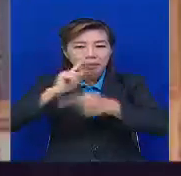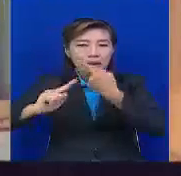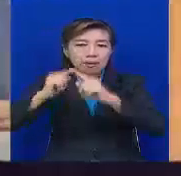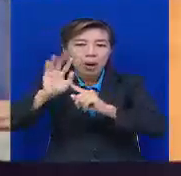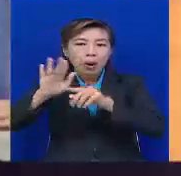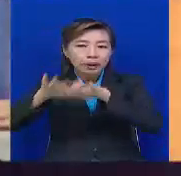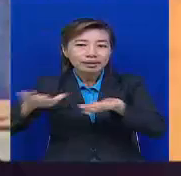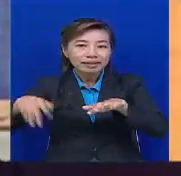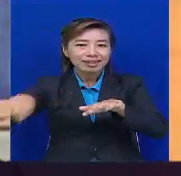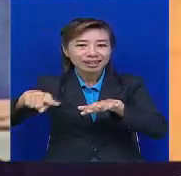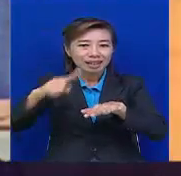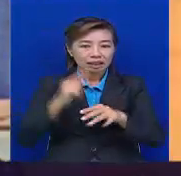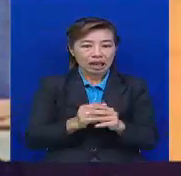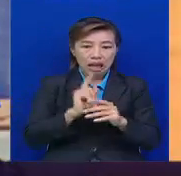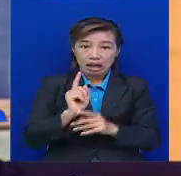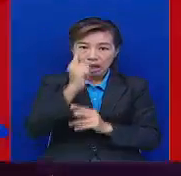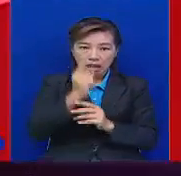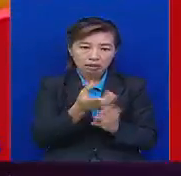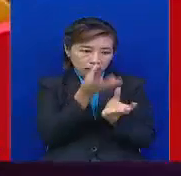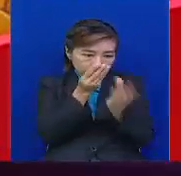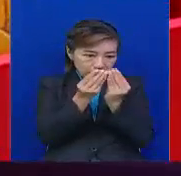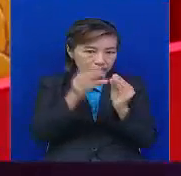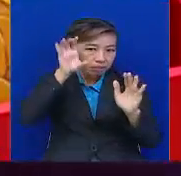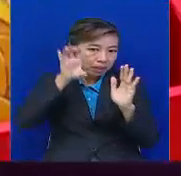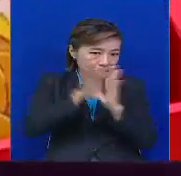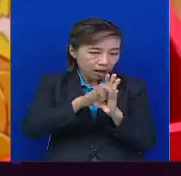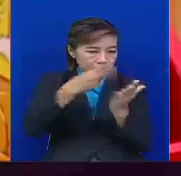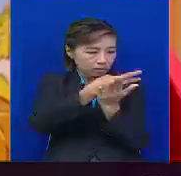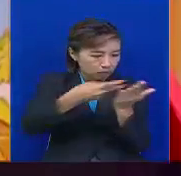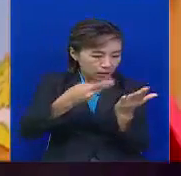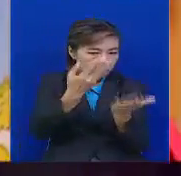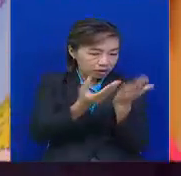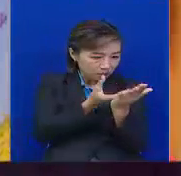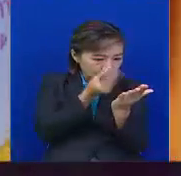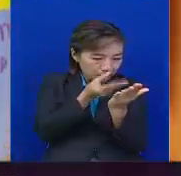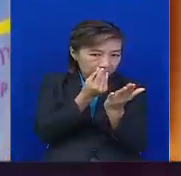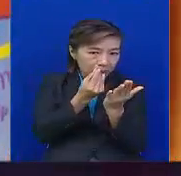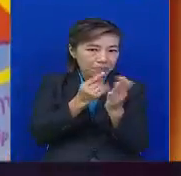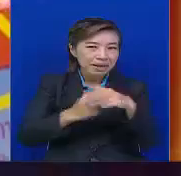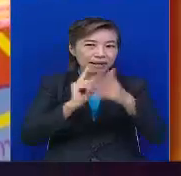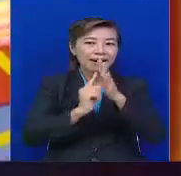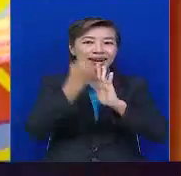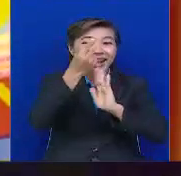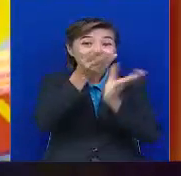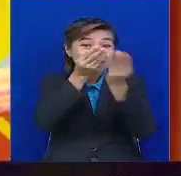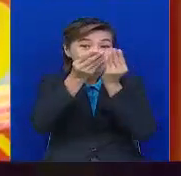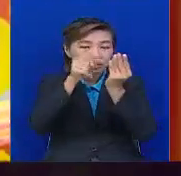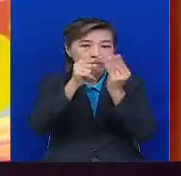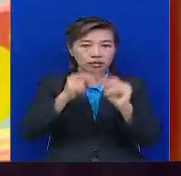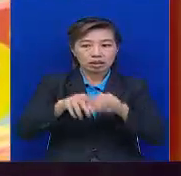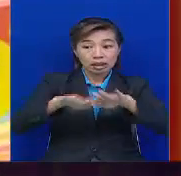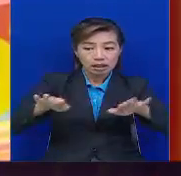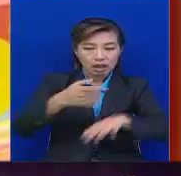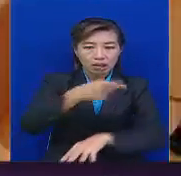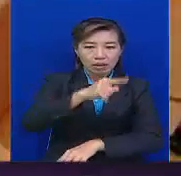และเป็นสื่อแรกที่ได้เรียนรู้ไม่ว่าผ่านภาพหรือตัวอักษรจากกระดาษหน้าบางดังนั้นการส่งเสริมและการพัฒนาเด็กระดับป